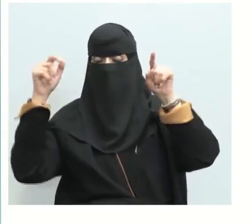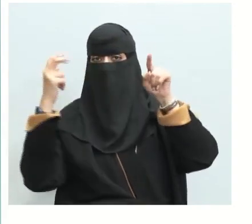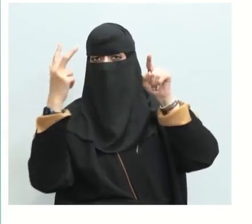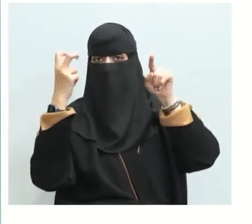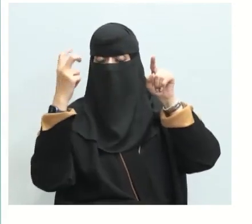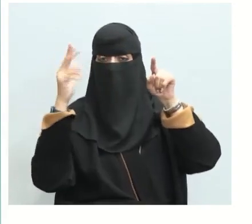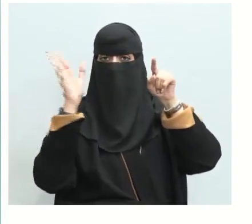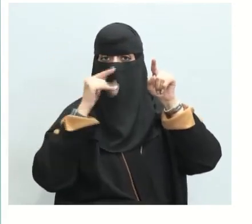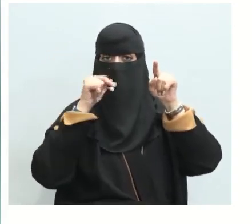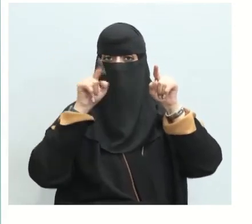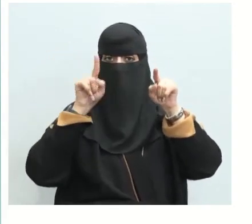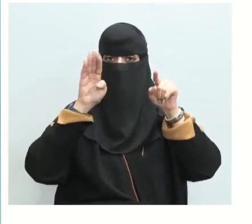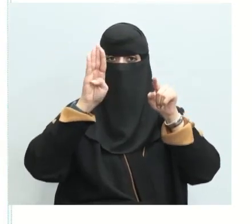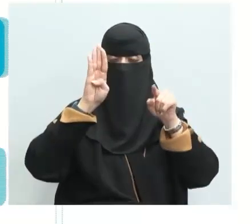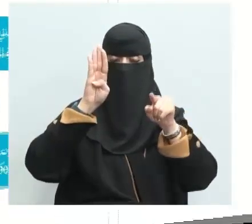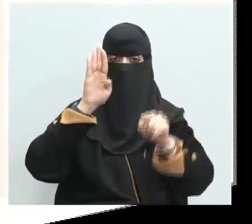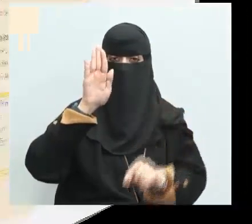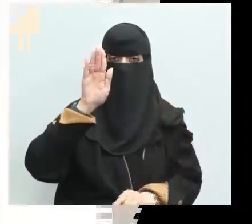800 بكسل.